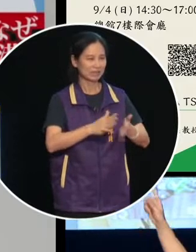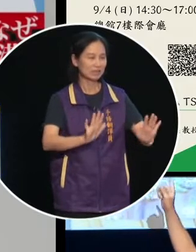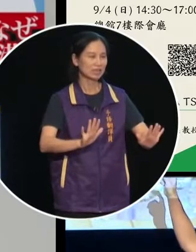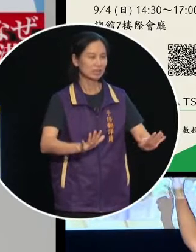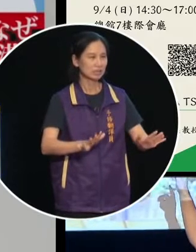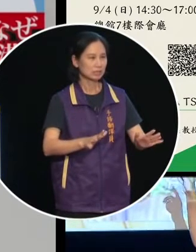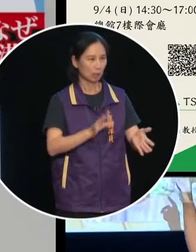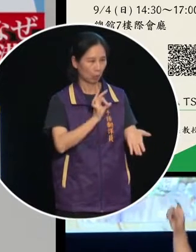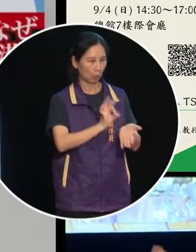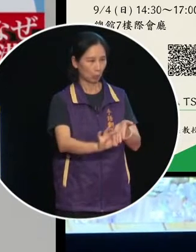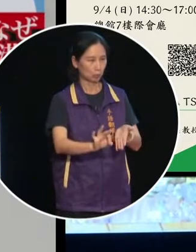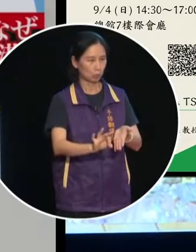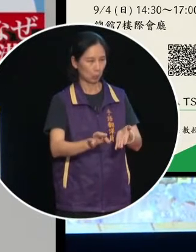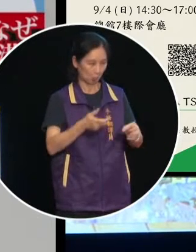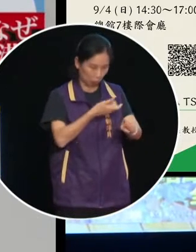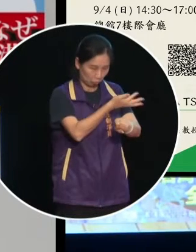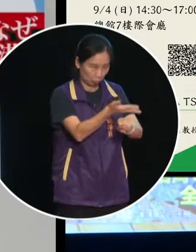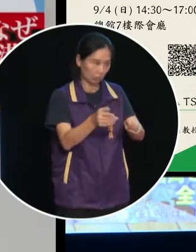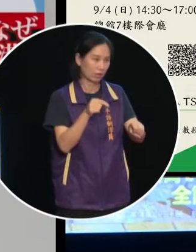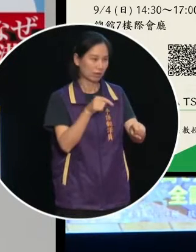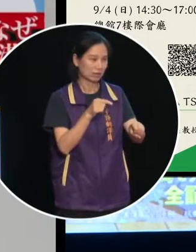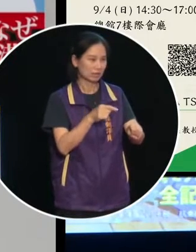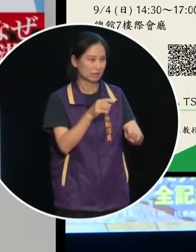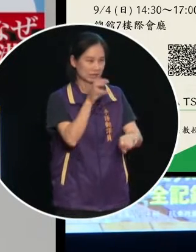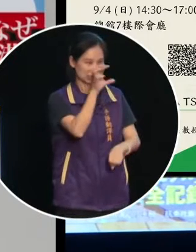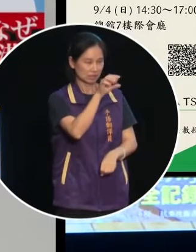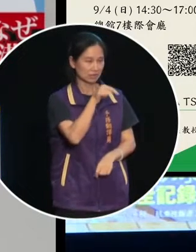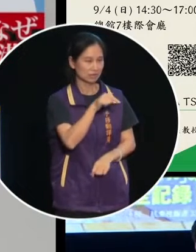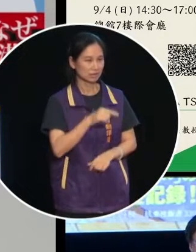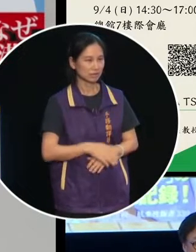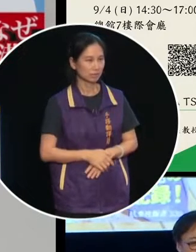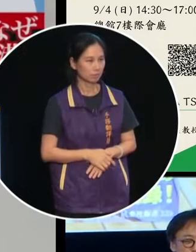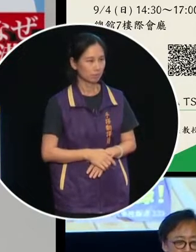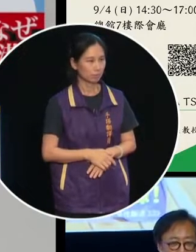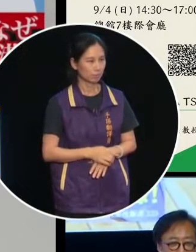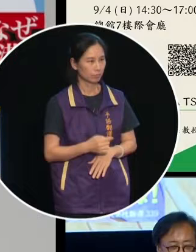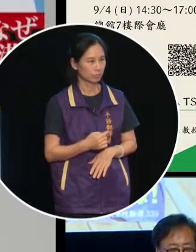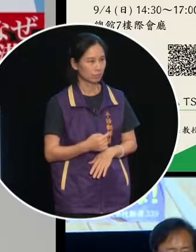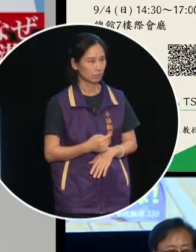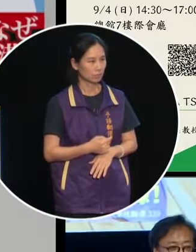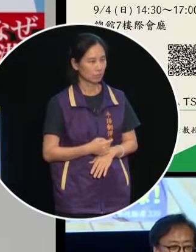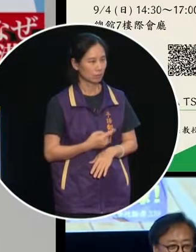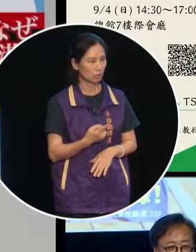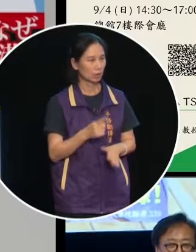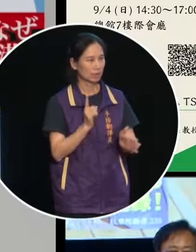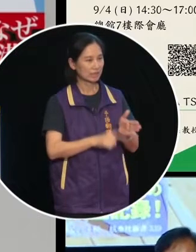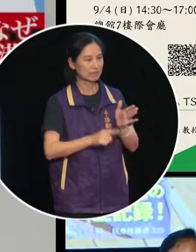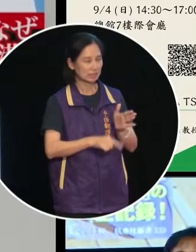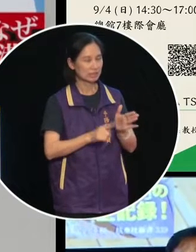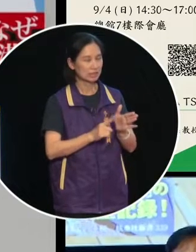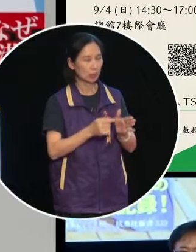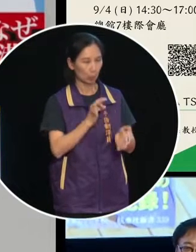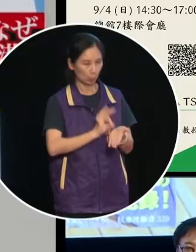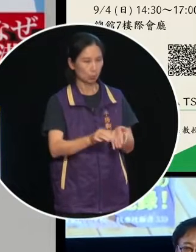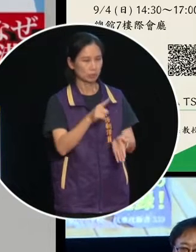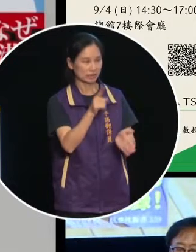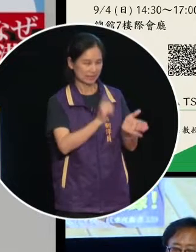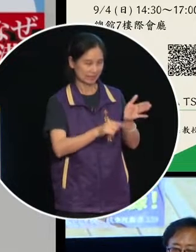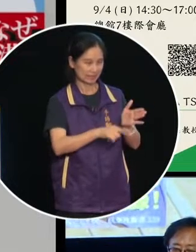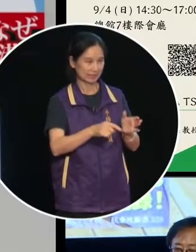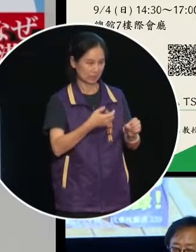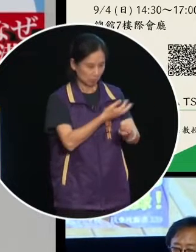用那个岛。所以现在基本上在台湾住的时候是都是简单的岛屿的岛走，用这个